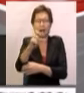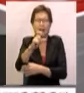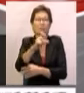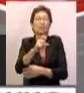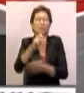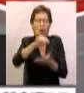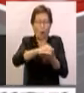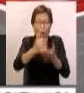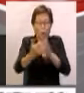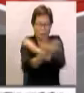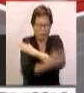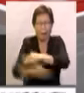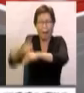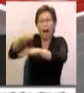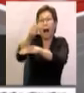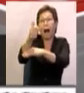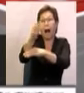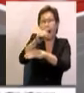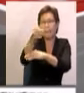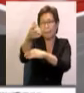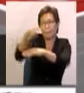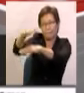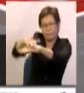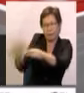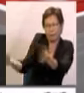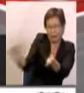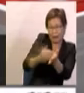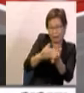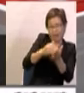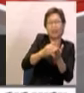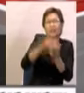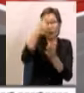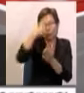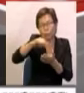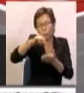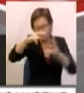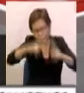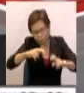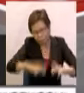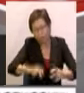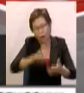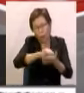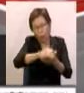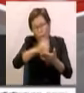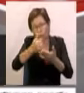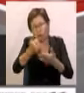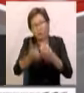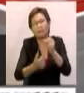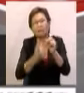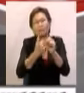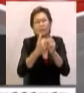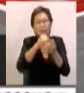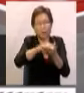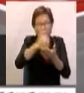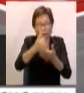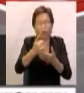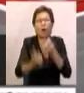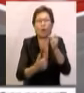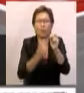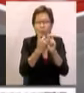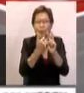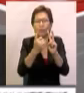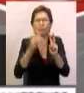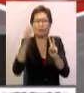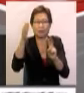Buang bakal dipanggil semula bagi memberikan keterangan berhubung siasatan audit 1MDB tahun depan. Tan Sri Amrin akan dipanggil